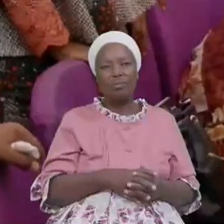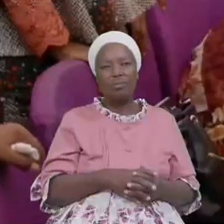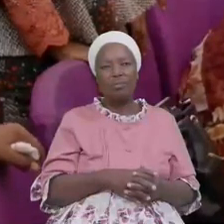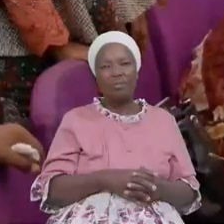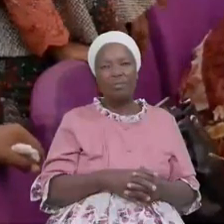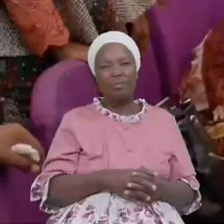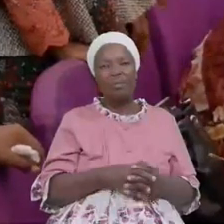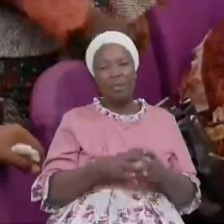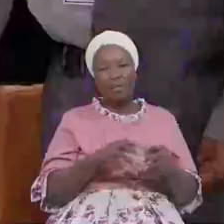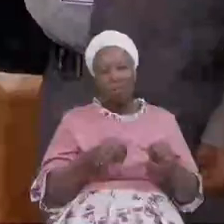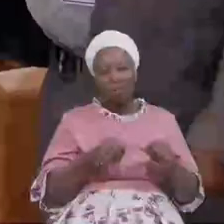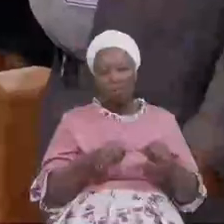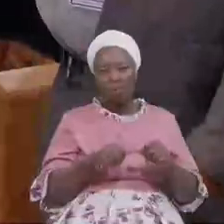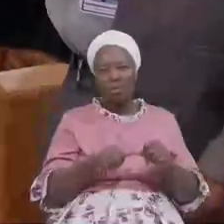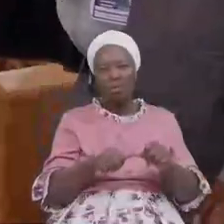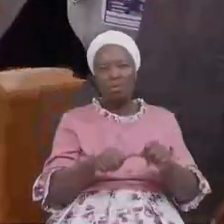Avance.